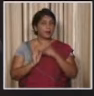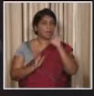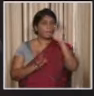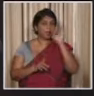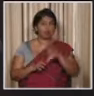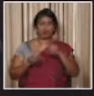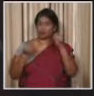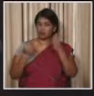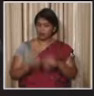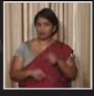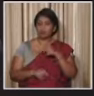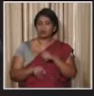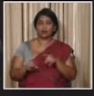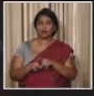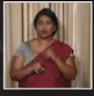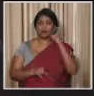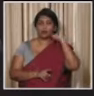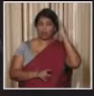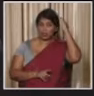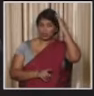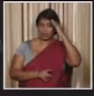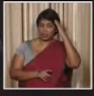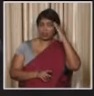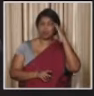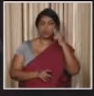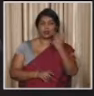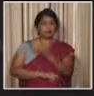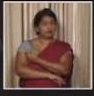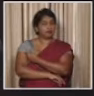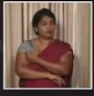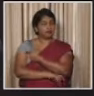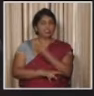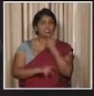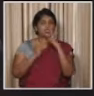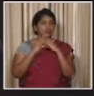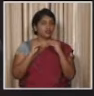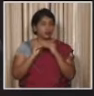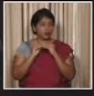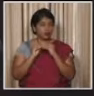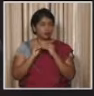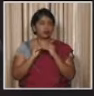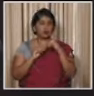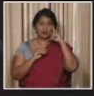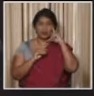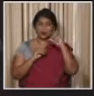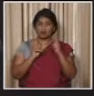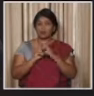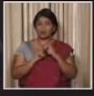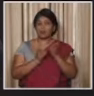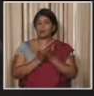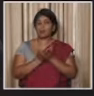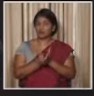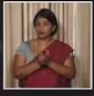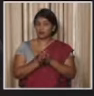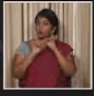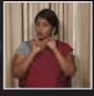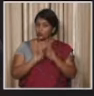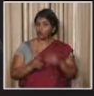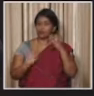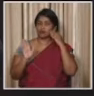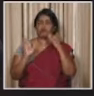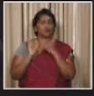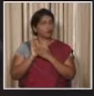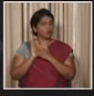අහිමි කෙරුවා. එතකොට පොල්තෙල්, ඇන්ටිජන්, සුදුලූණු, එතකොට චීන අසුචි නැව මේ වගේ